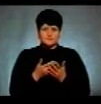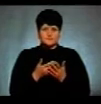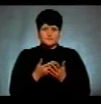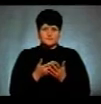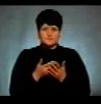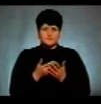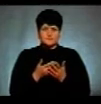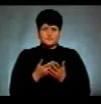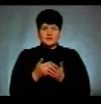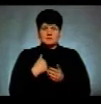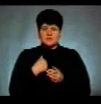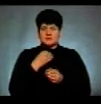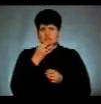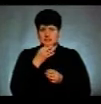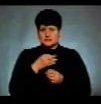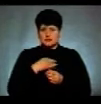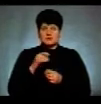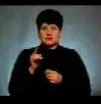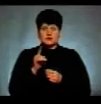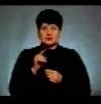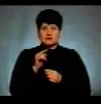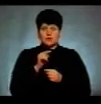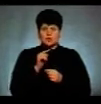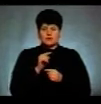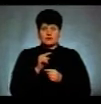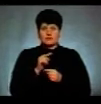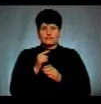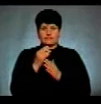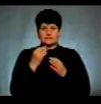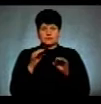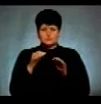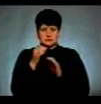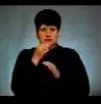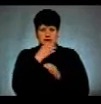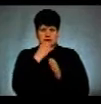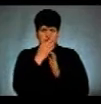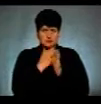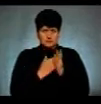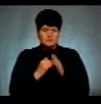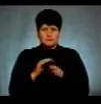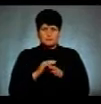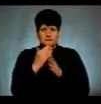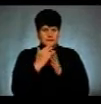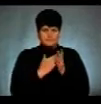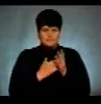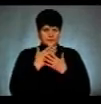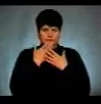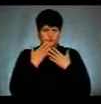Кажіть, кажіть. І мені сказали, що для нього недоступних тих ліків нема